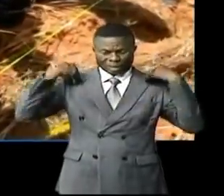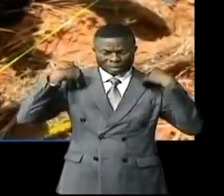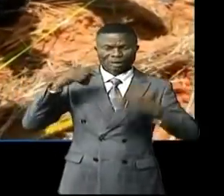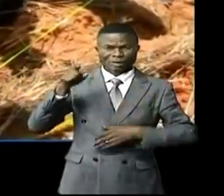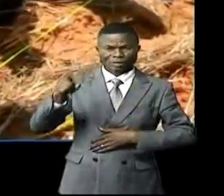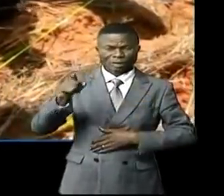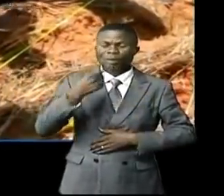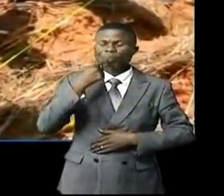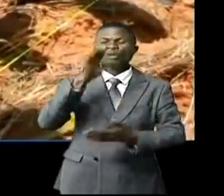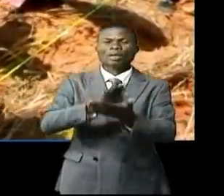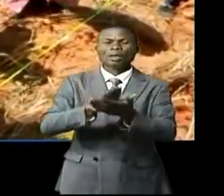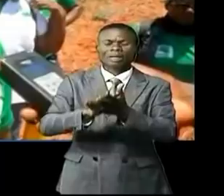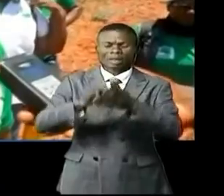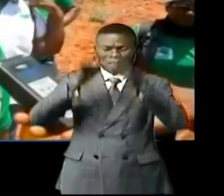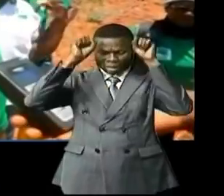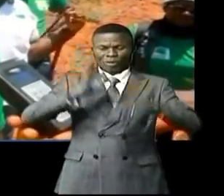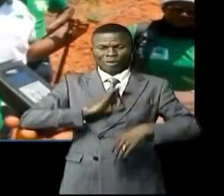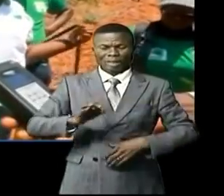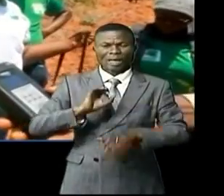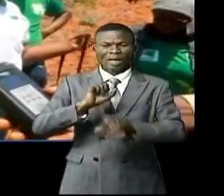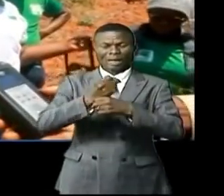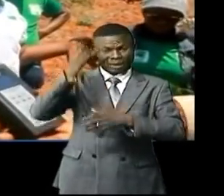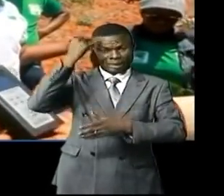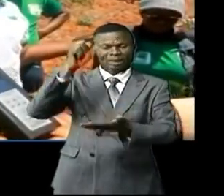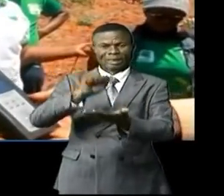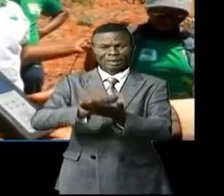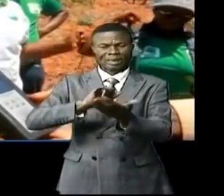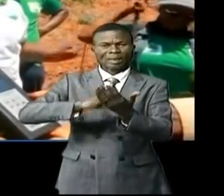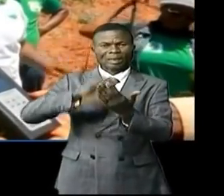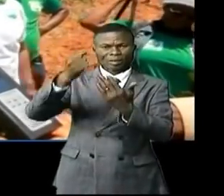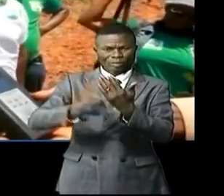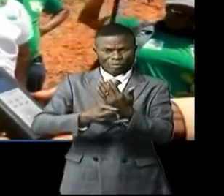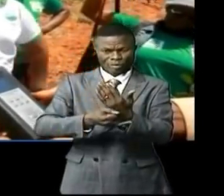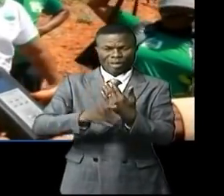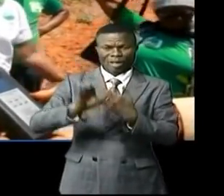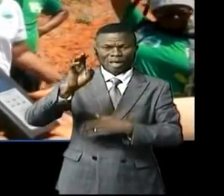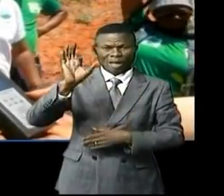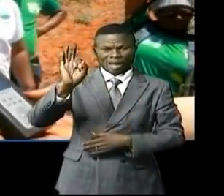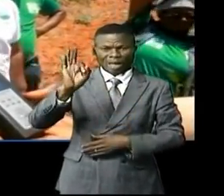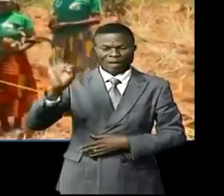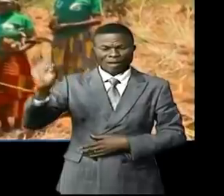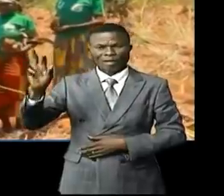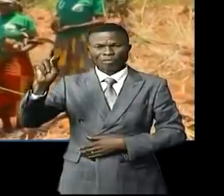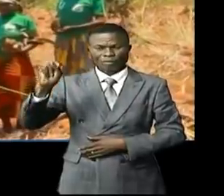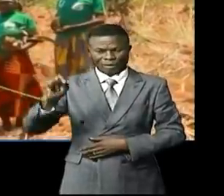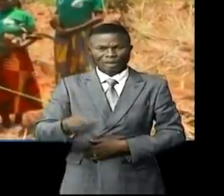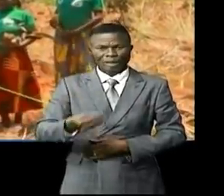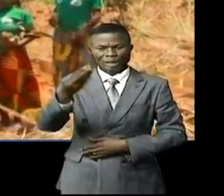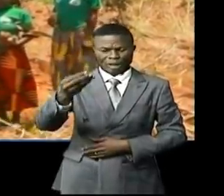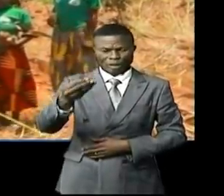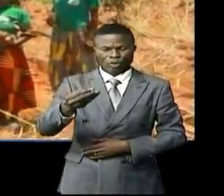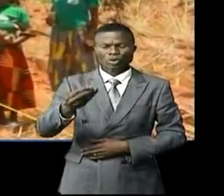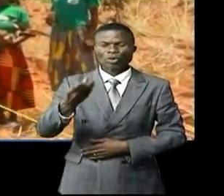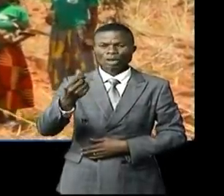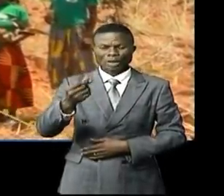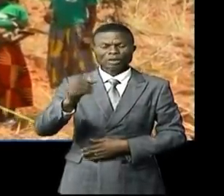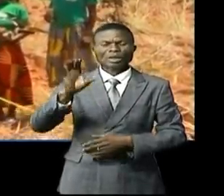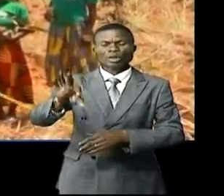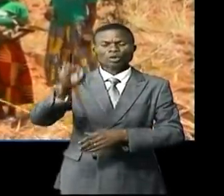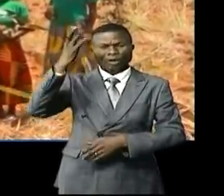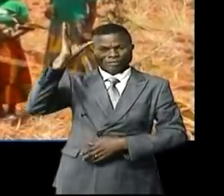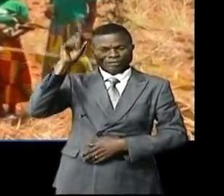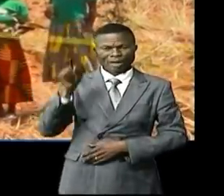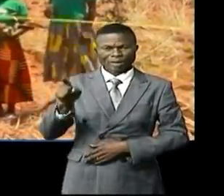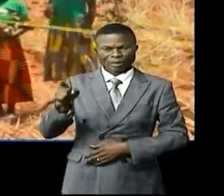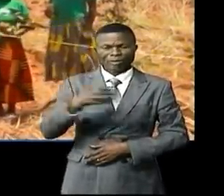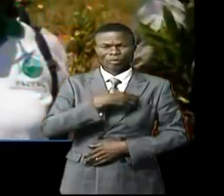a remercié le chef de l'État qui a initié ce projet et FFN pour avoir porté un choix sur son village.